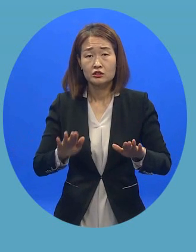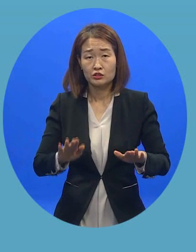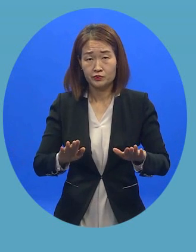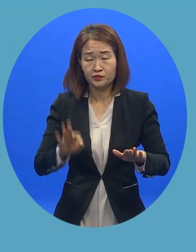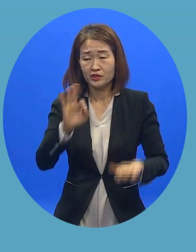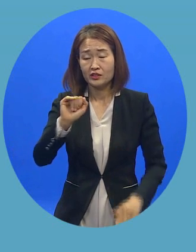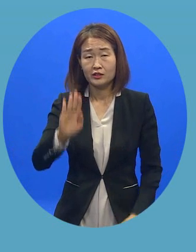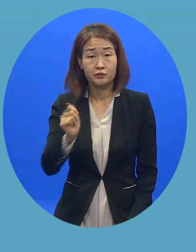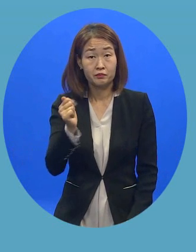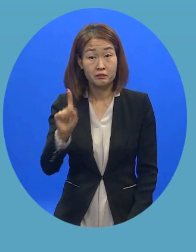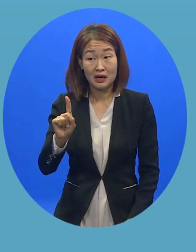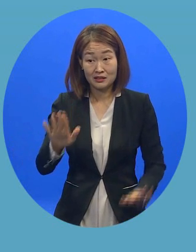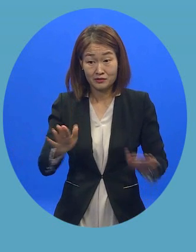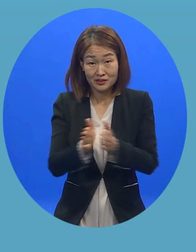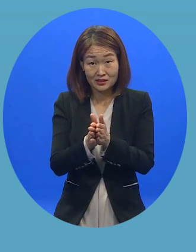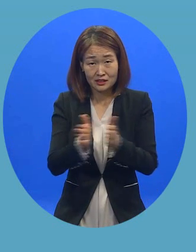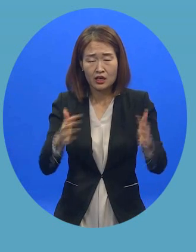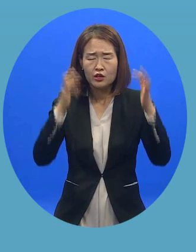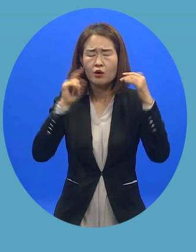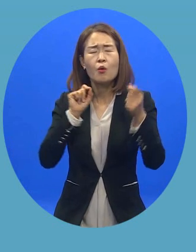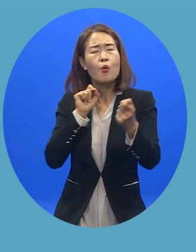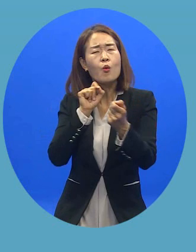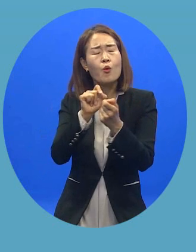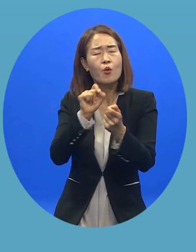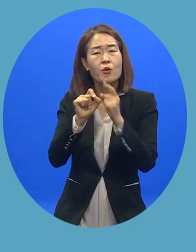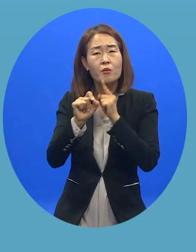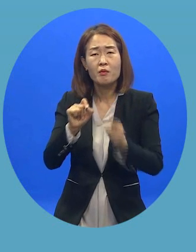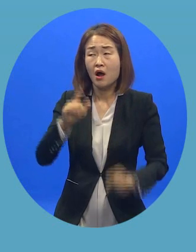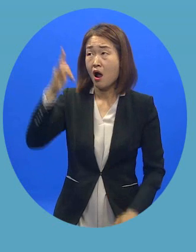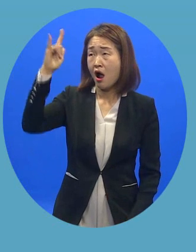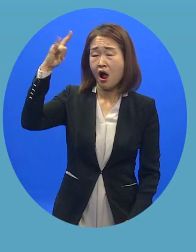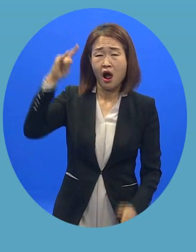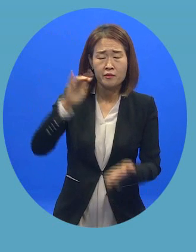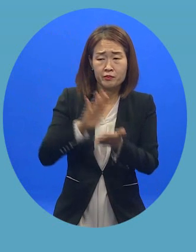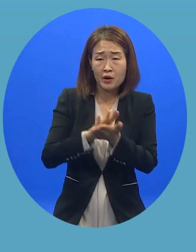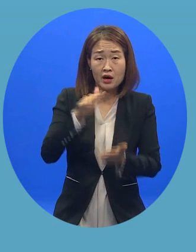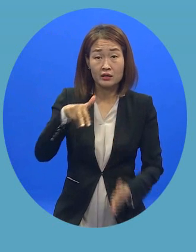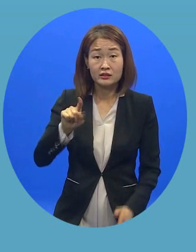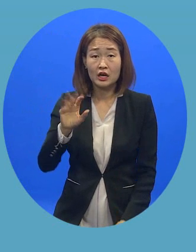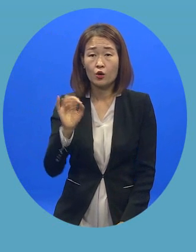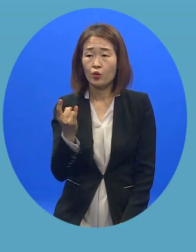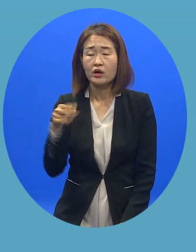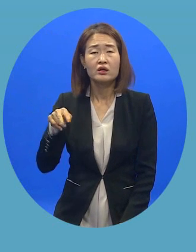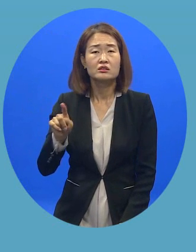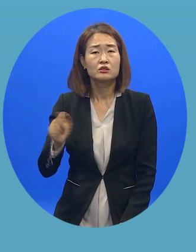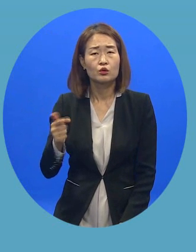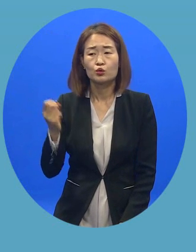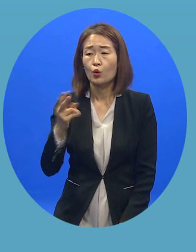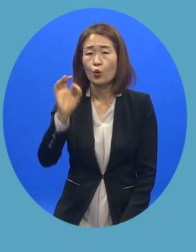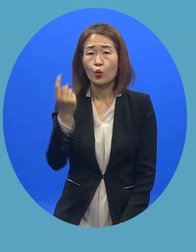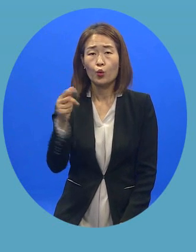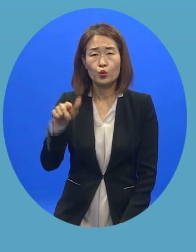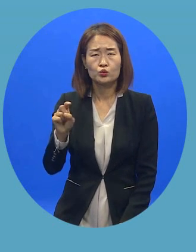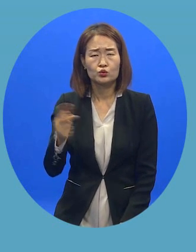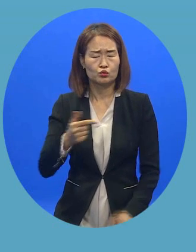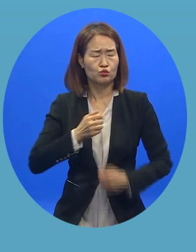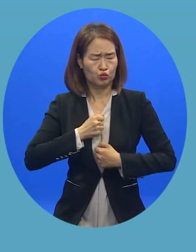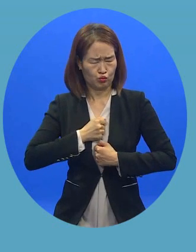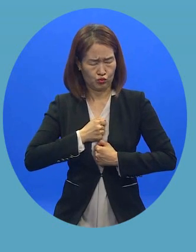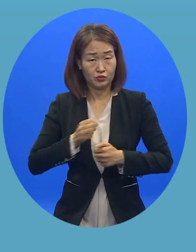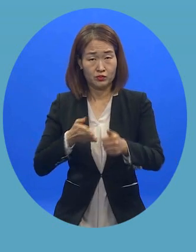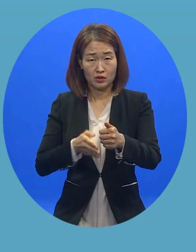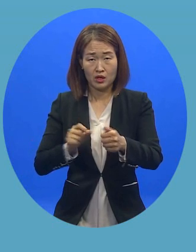여름에 가까워지고 있는데요. 점점 볕이 강해지는 만큼 자외선과 오존을 염두에 두셔야겠습니다.